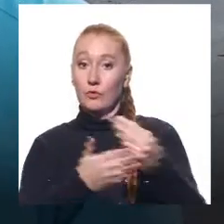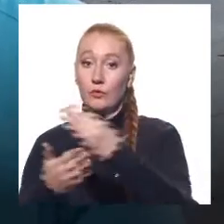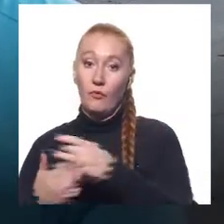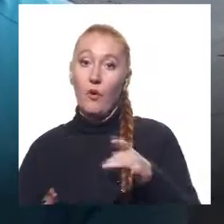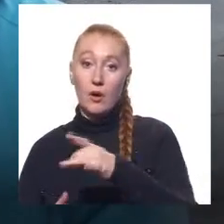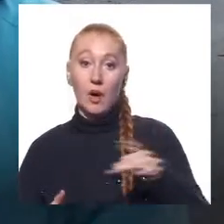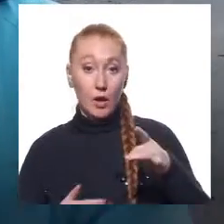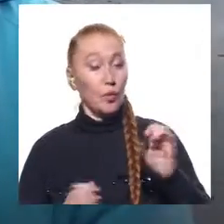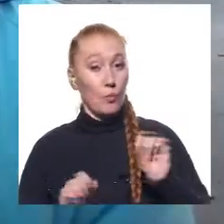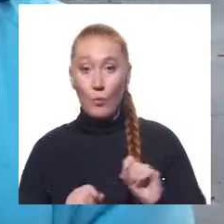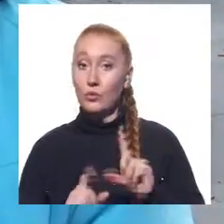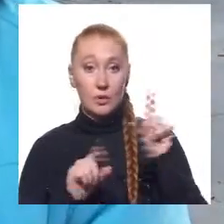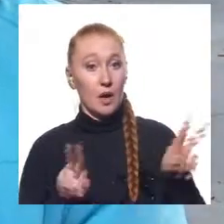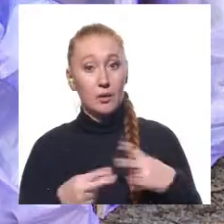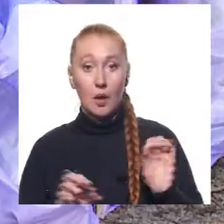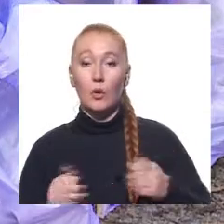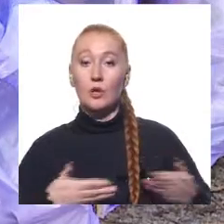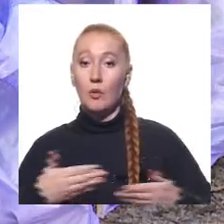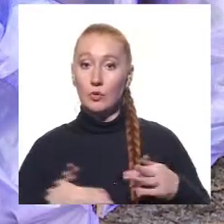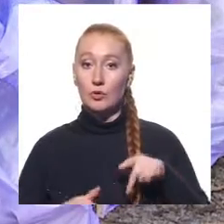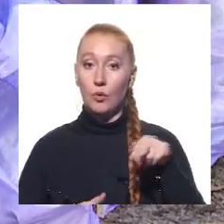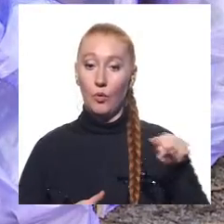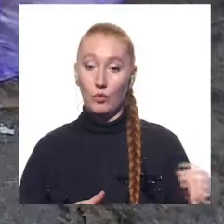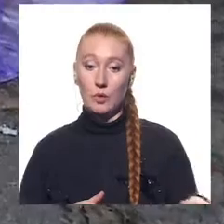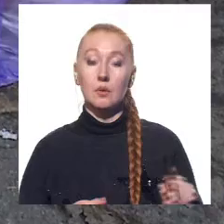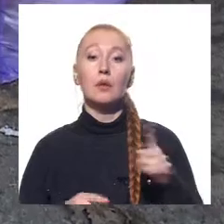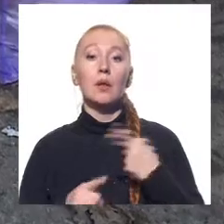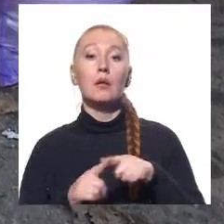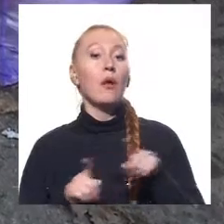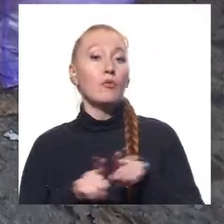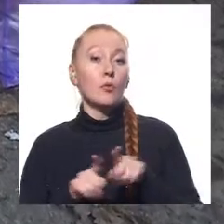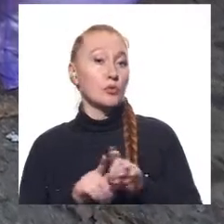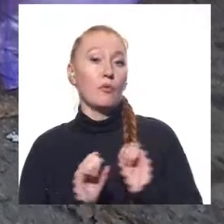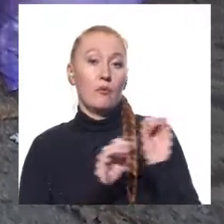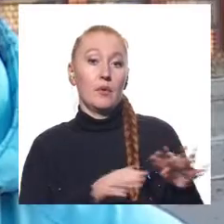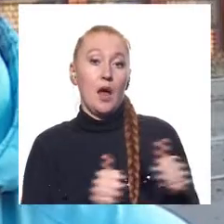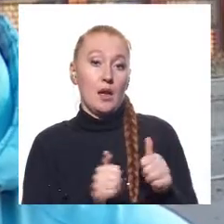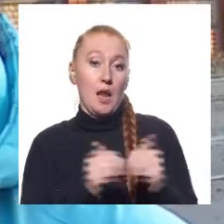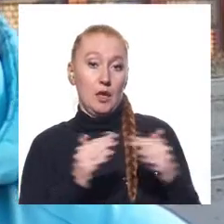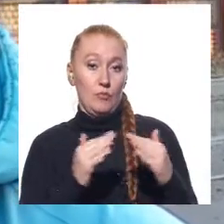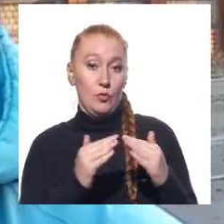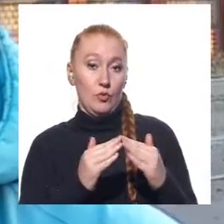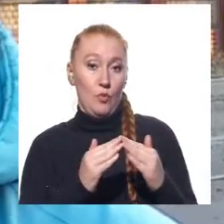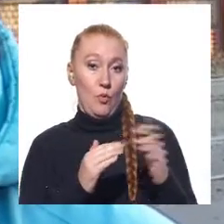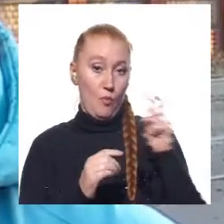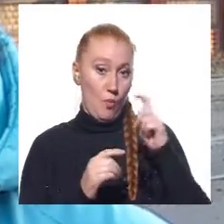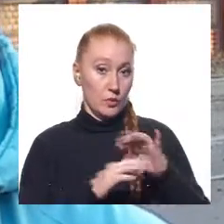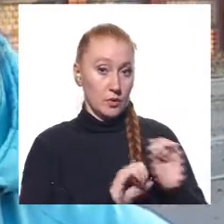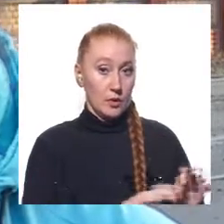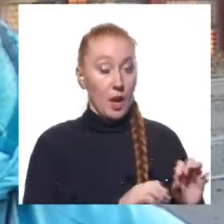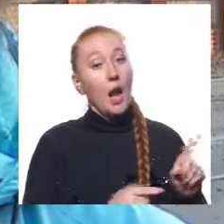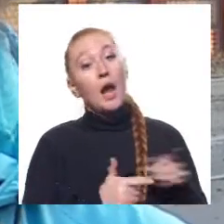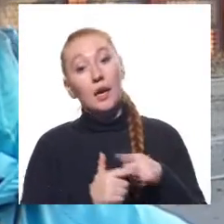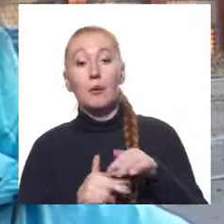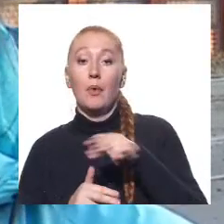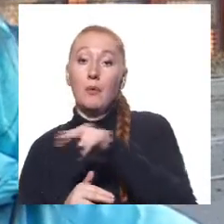можна навіть не їхати, можна дійти пішки. І це буде все одно, що ти викидаєш сміття біля свого будинку, чи то зробиш кілька